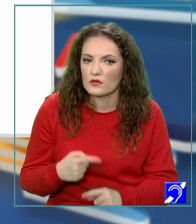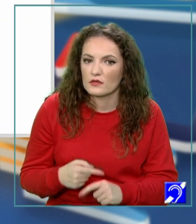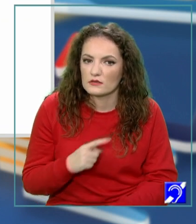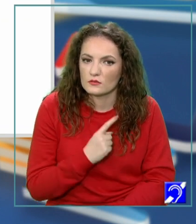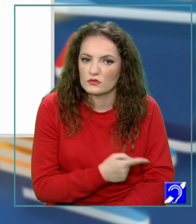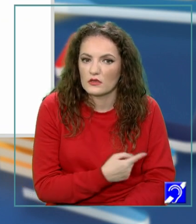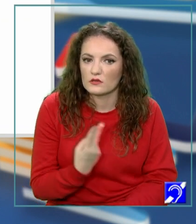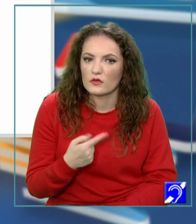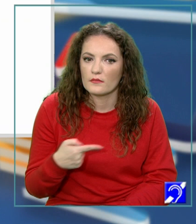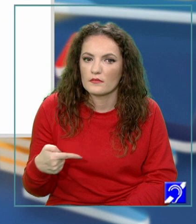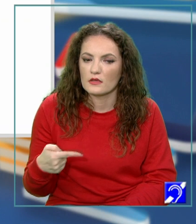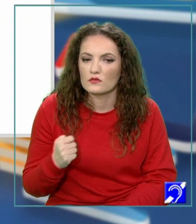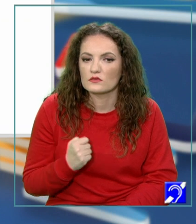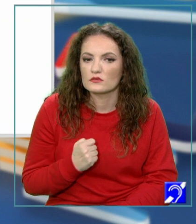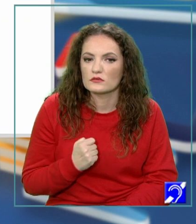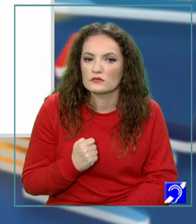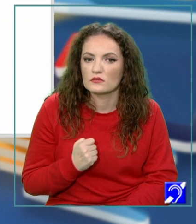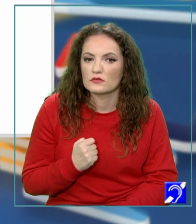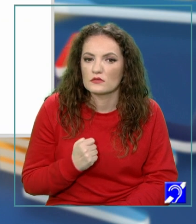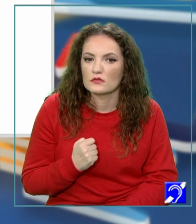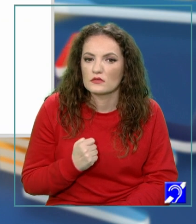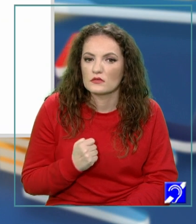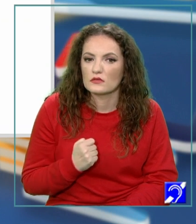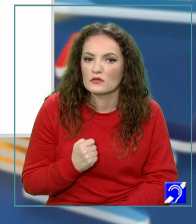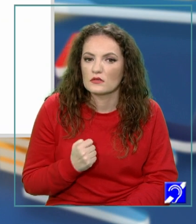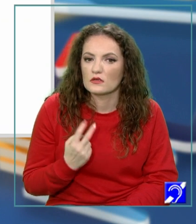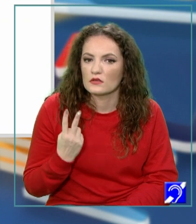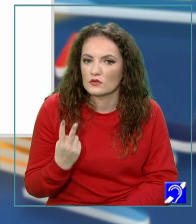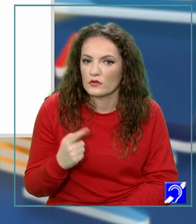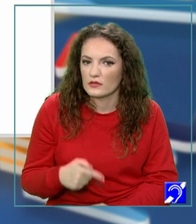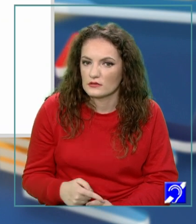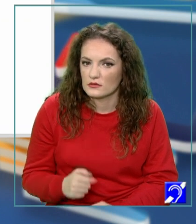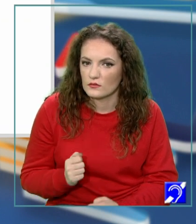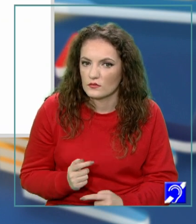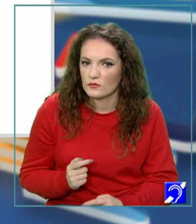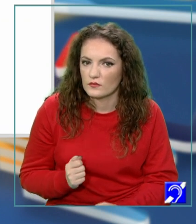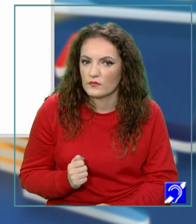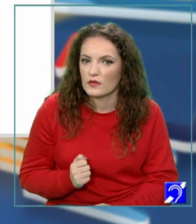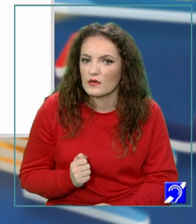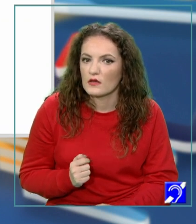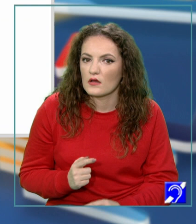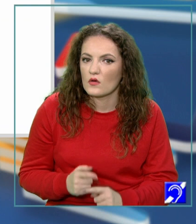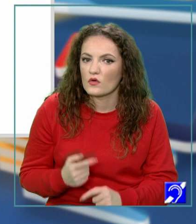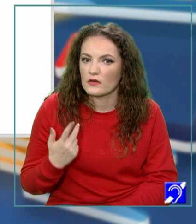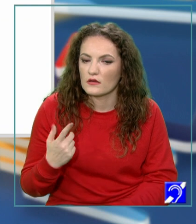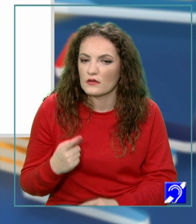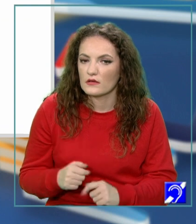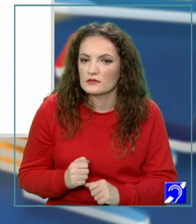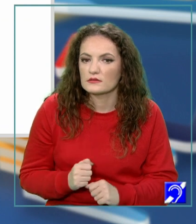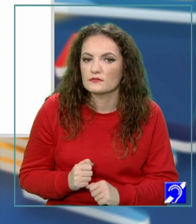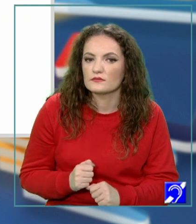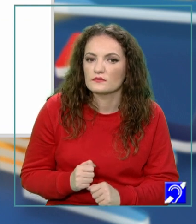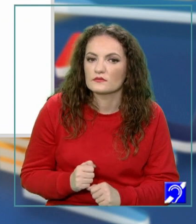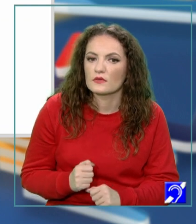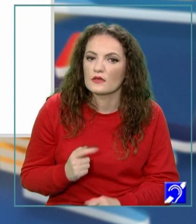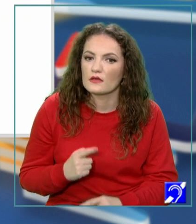minus 17 minus 2x ori x fac 2x pătrat, 2x ori minus 3 minus 6x, x